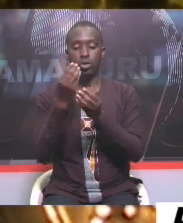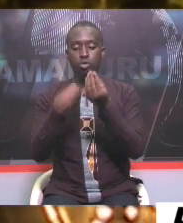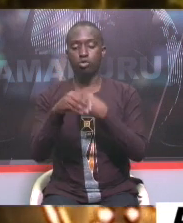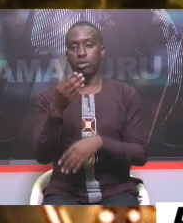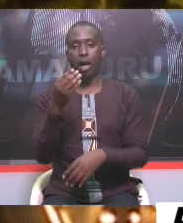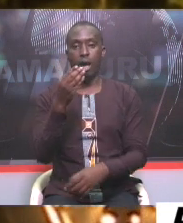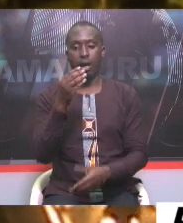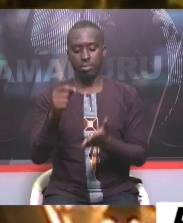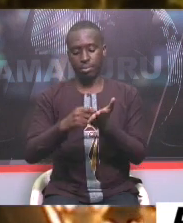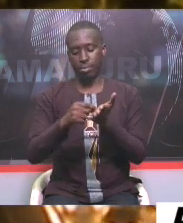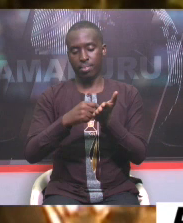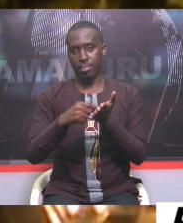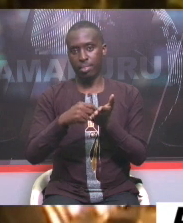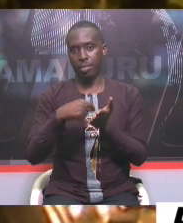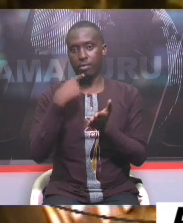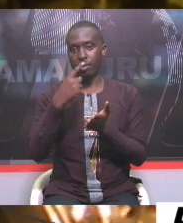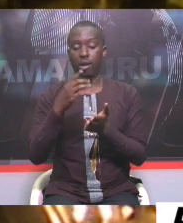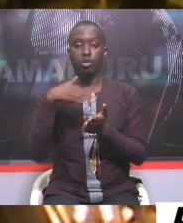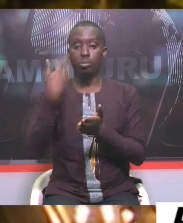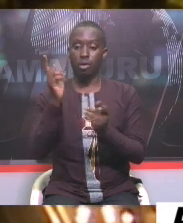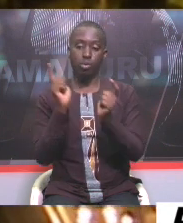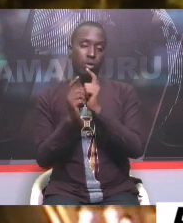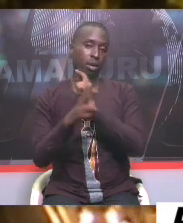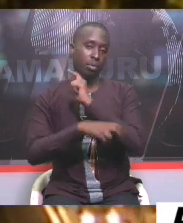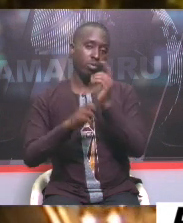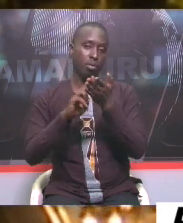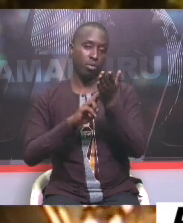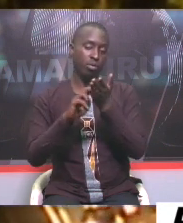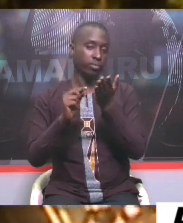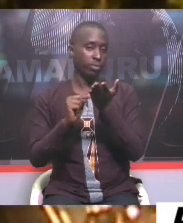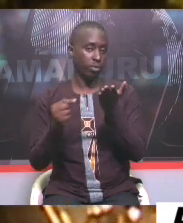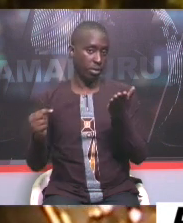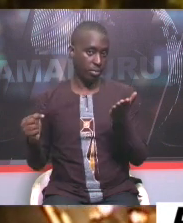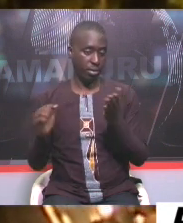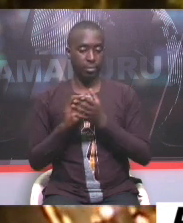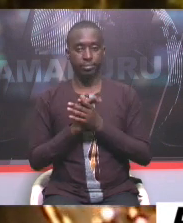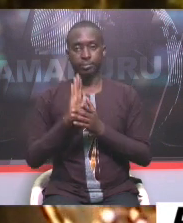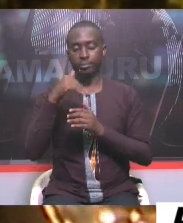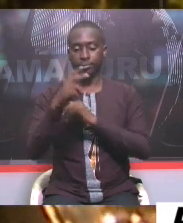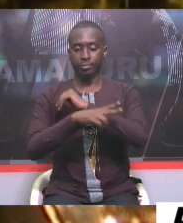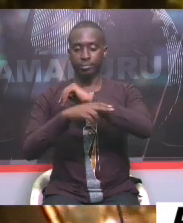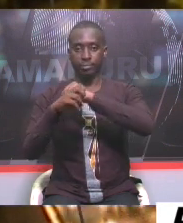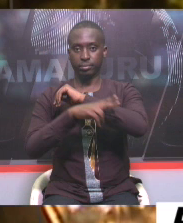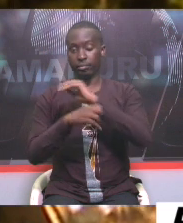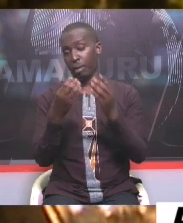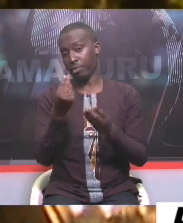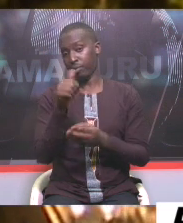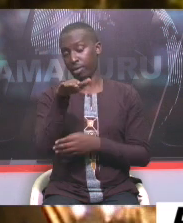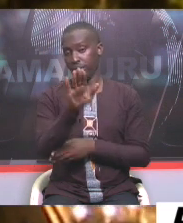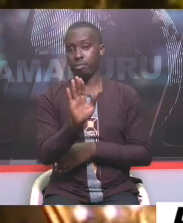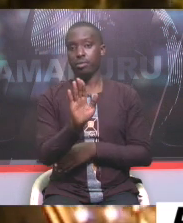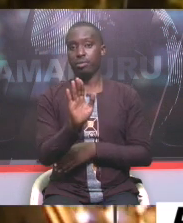gucuruza amayinite bararira yo kwarika nyuma yo guhura n'abajura bakoresha ikoranabuhanga bakabacucura amafaranga